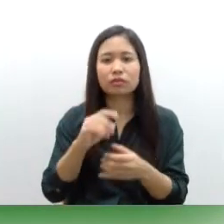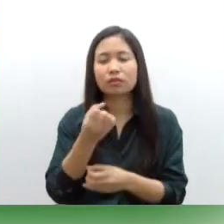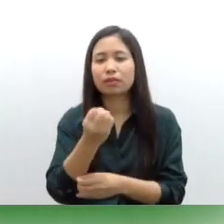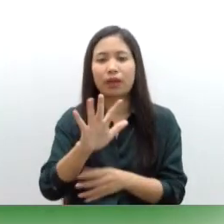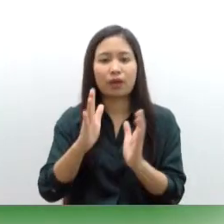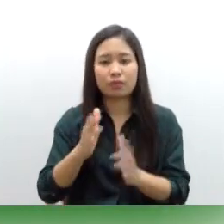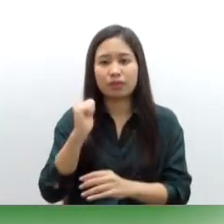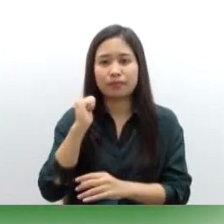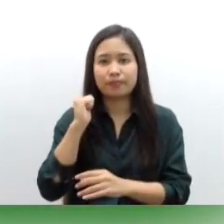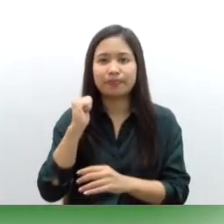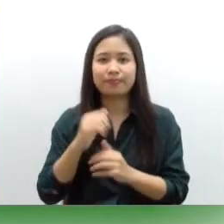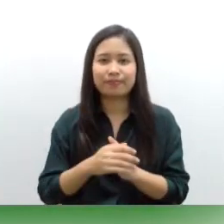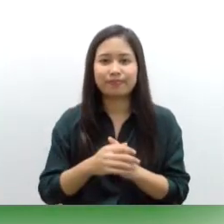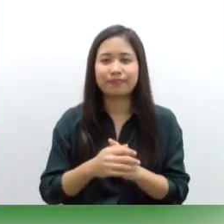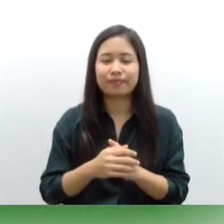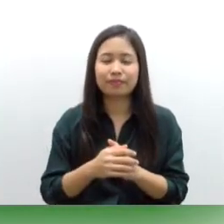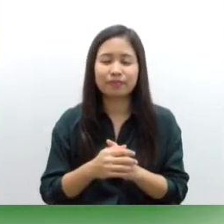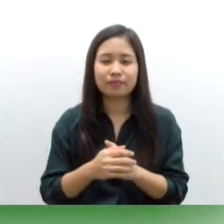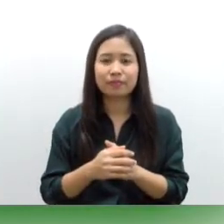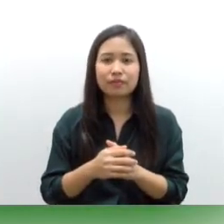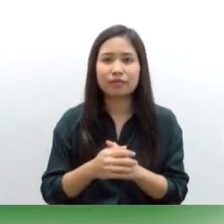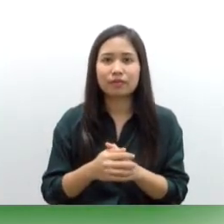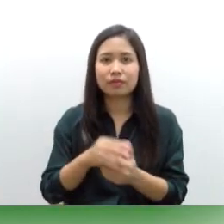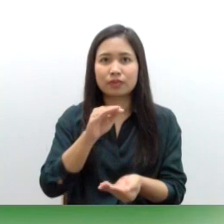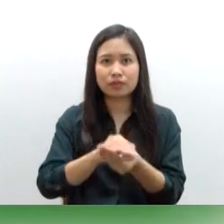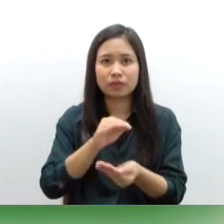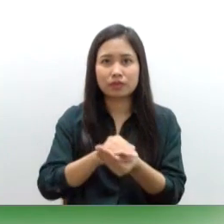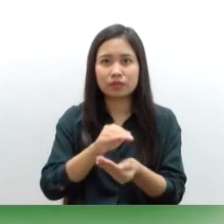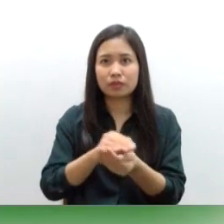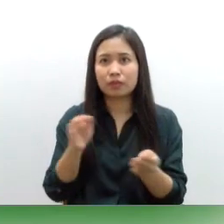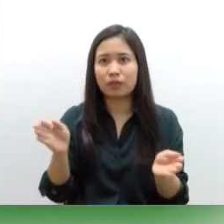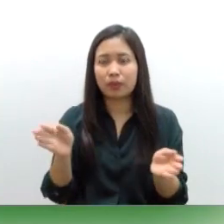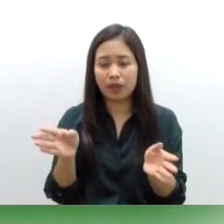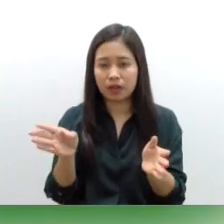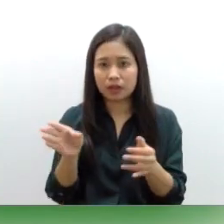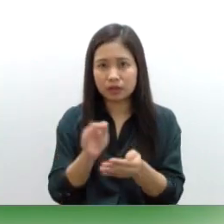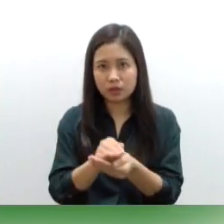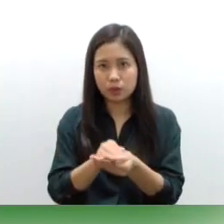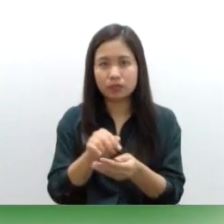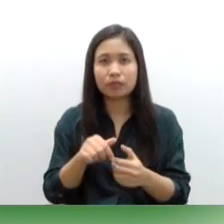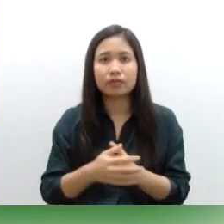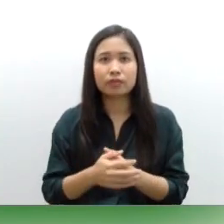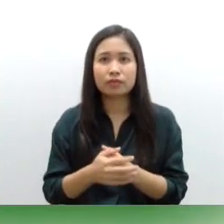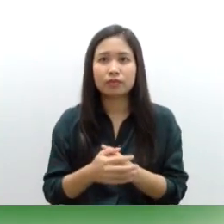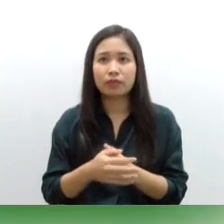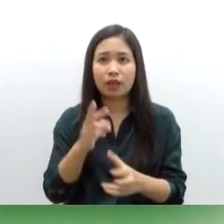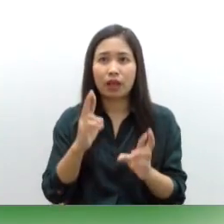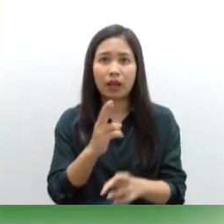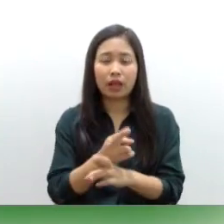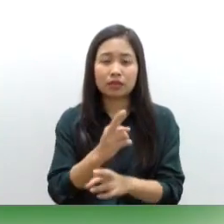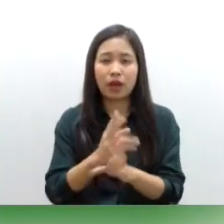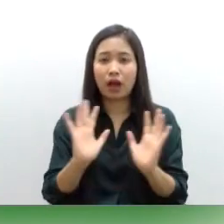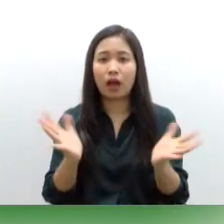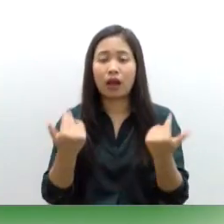ไม่ขยับนะครับในส่วนของตัวเลขของผู้ติดเชื้อสะสมนะครับในส่วนตรงนี้ในส่วนของที่รักษาหายแล้วครับเร